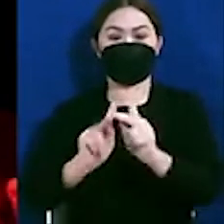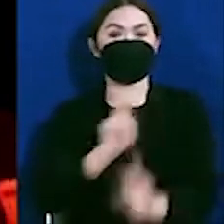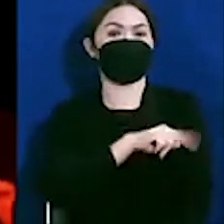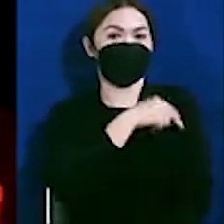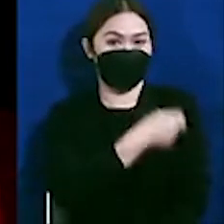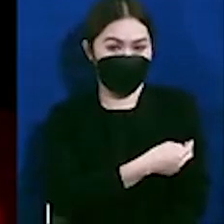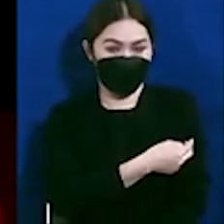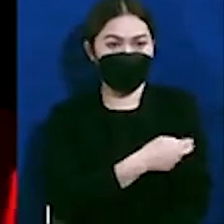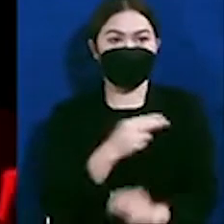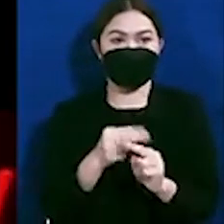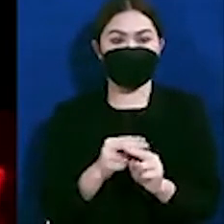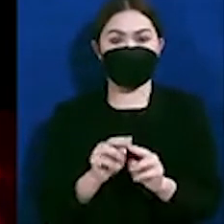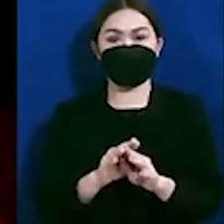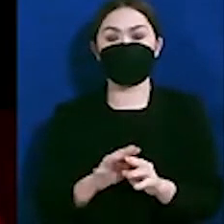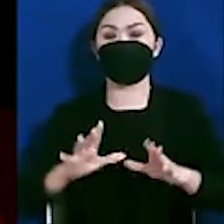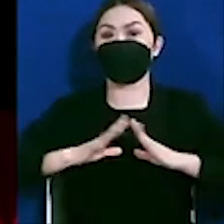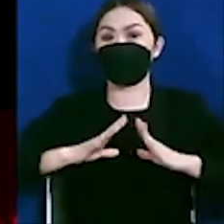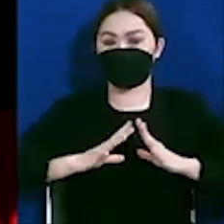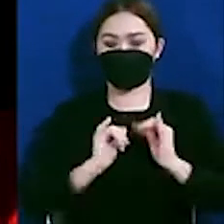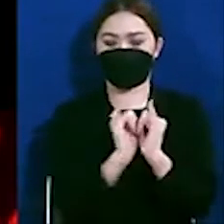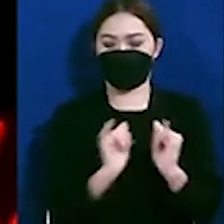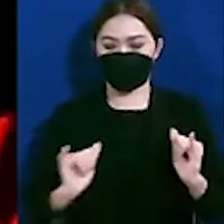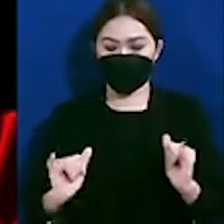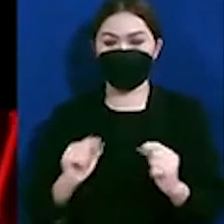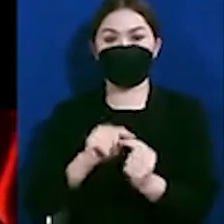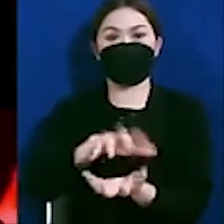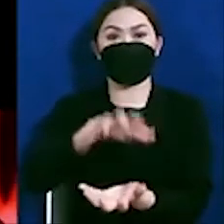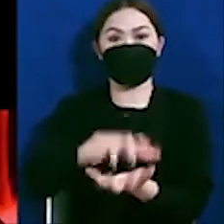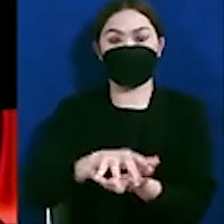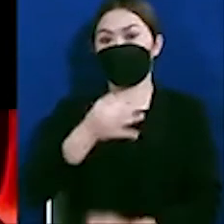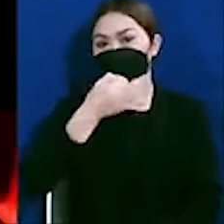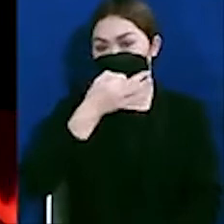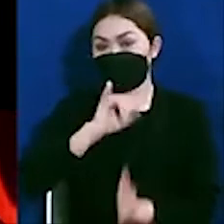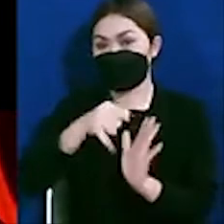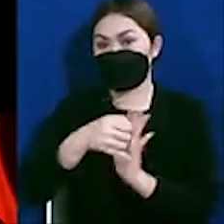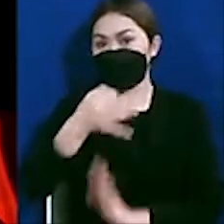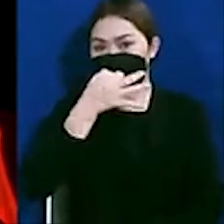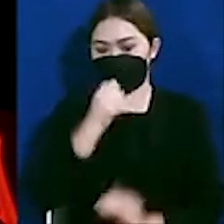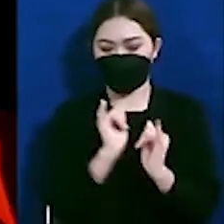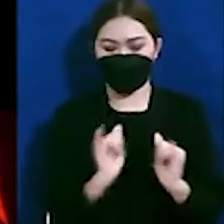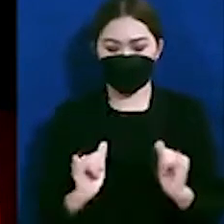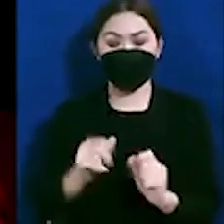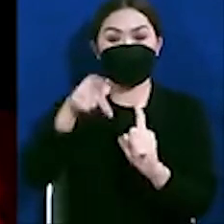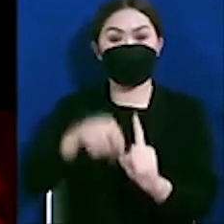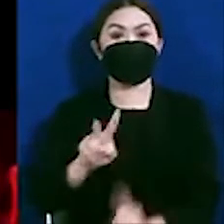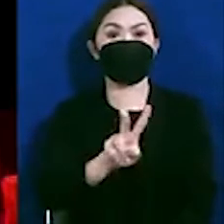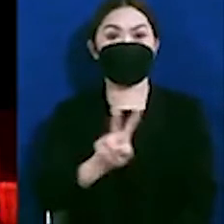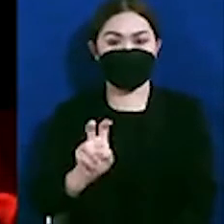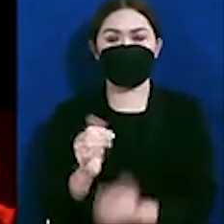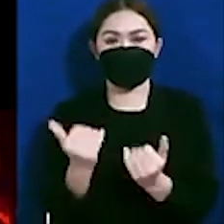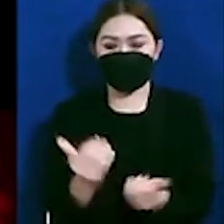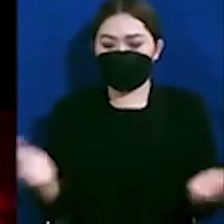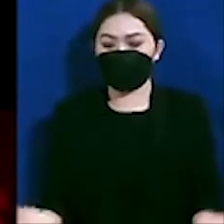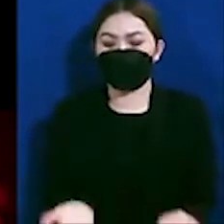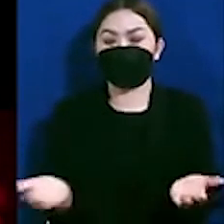เปิดโรงพยาบาลสนามสมุทรปราการรวมใจ 5ดับบลิวเอชเอขนาด 1200เตียงครับที่ได้รับ